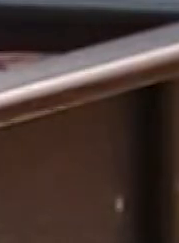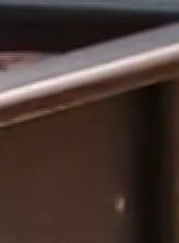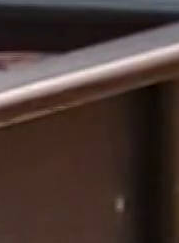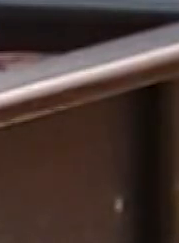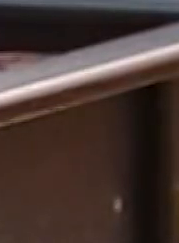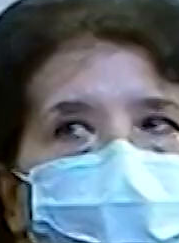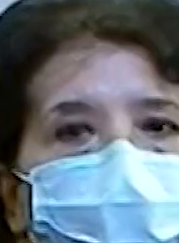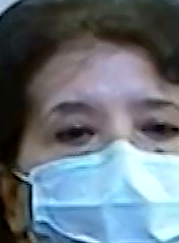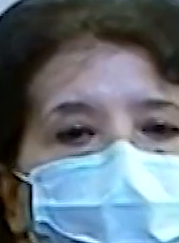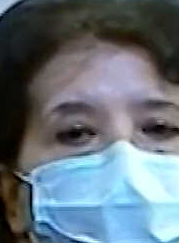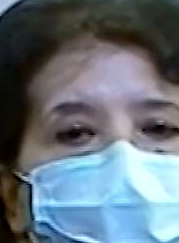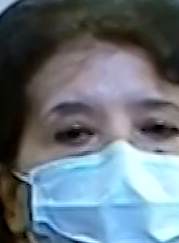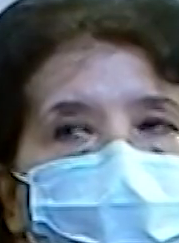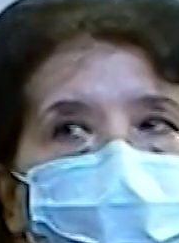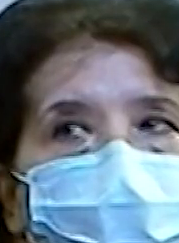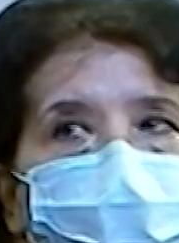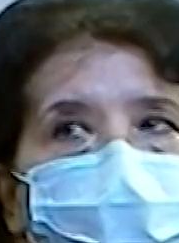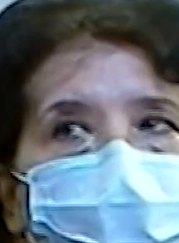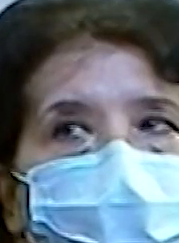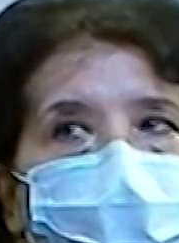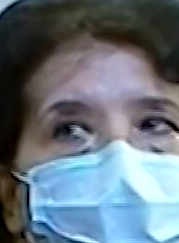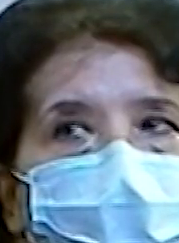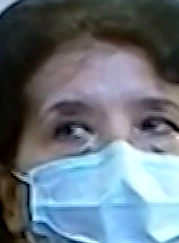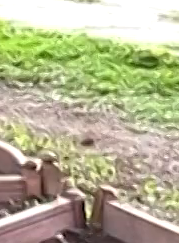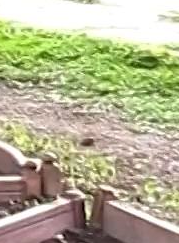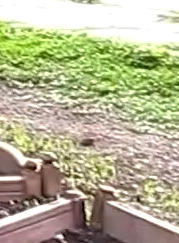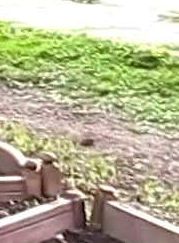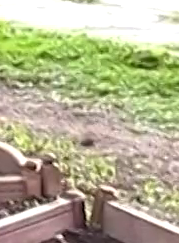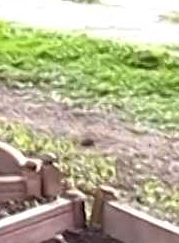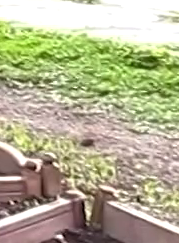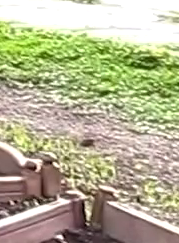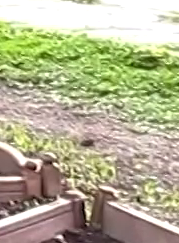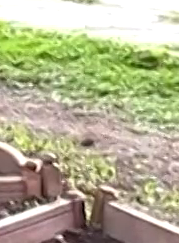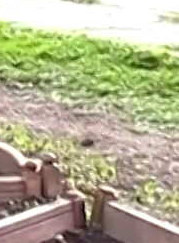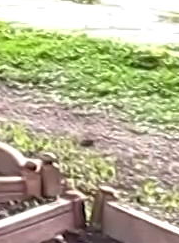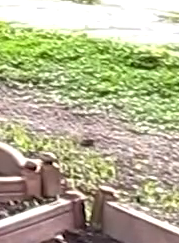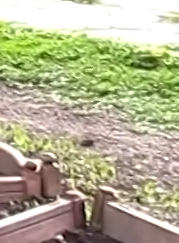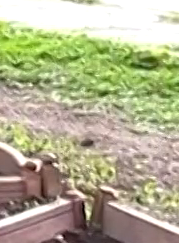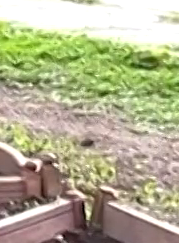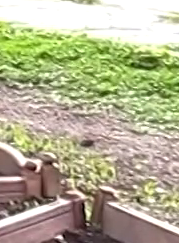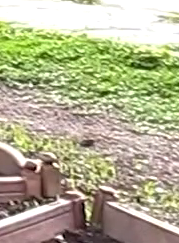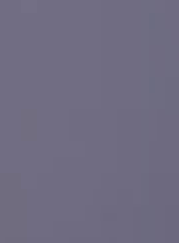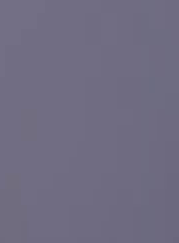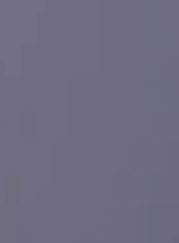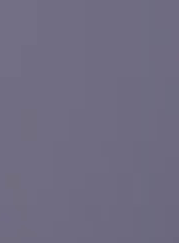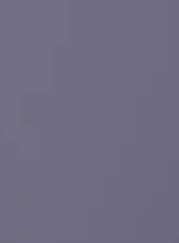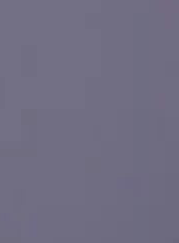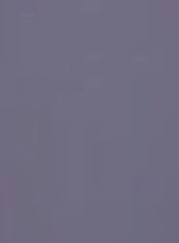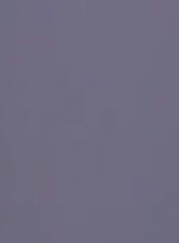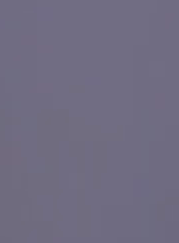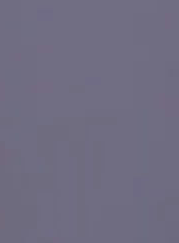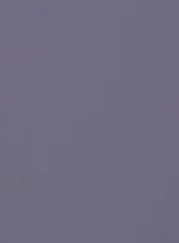თემრილან მაჩალიკაშვილის და ხოროვას ქუჩის საქმეებზე. ლომჯარიას ანგარიში მოხდა ნინო წმინდის პანსიონში განვითარებული